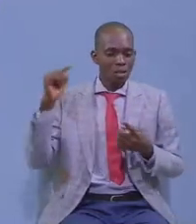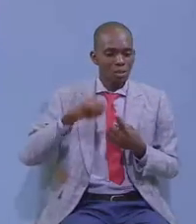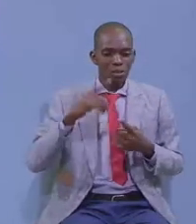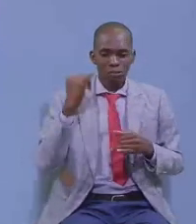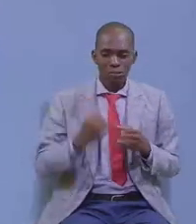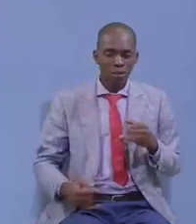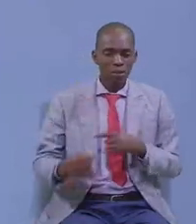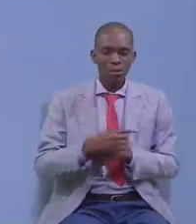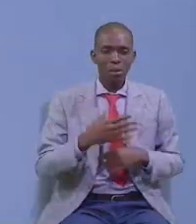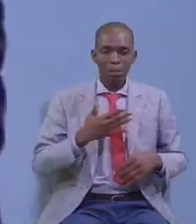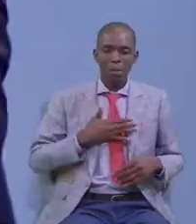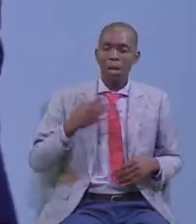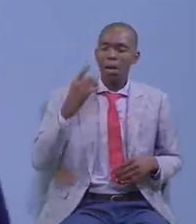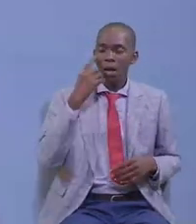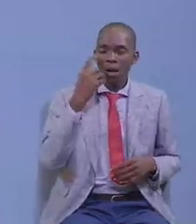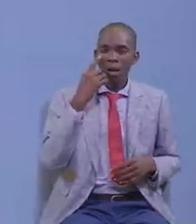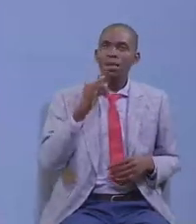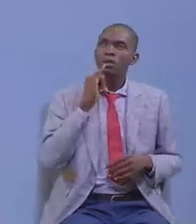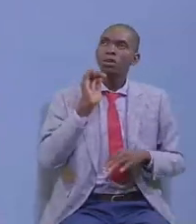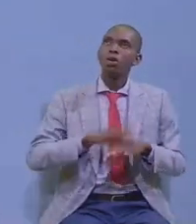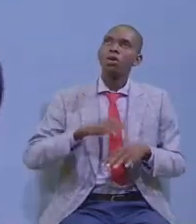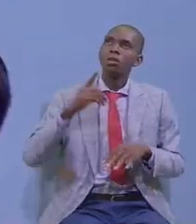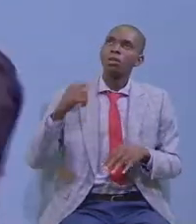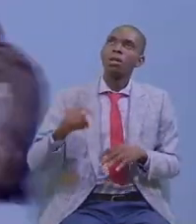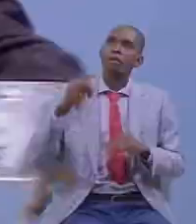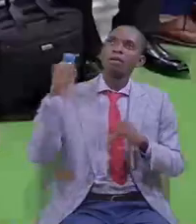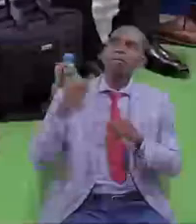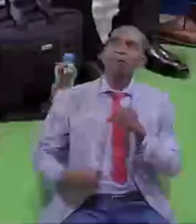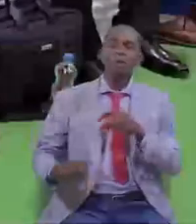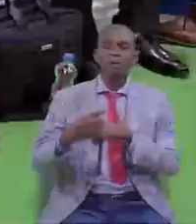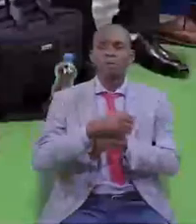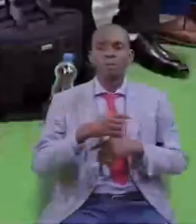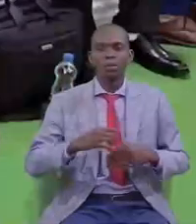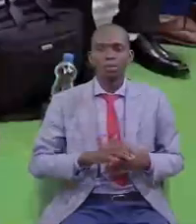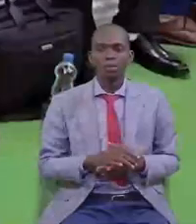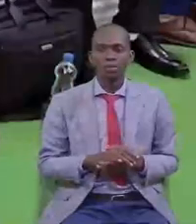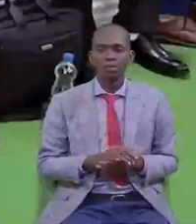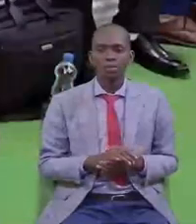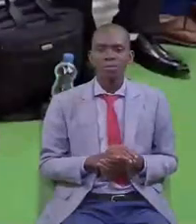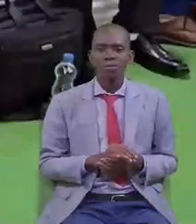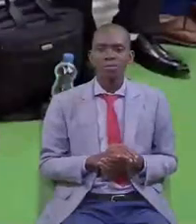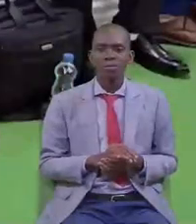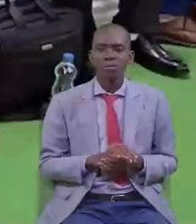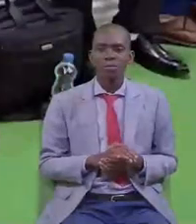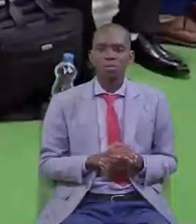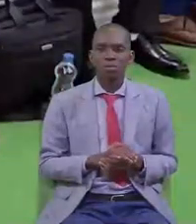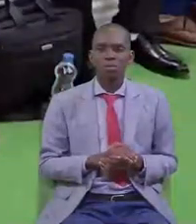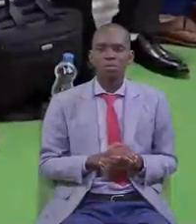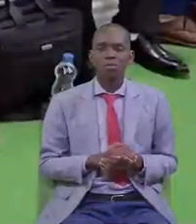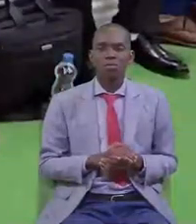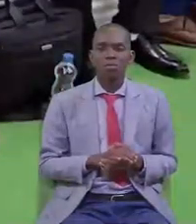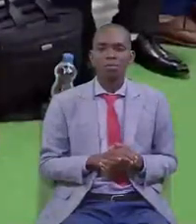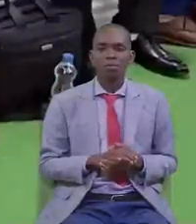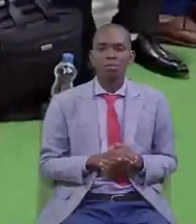C'est donc cette manière de suivre le Seigneur, les yeux fixés sur le Seigneur, advienne que pourra, et quelque chose qui se passe qui nous permet